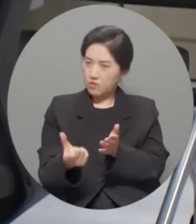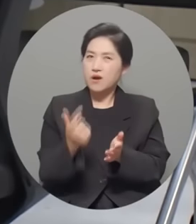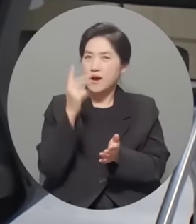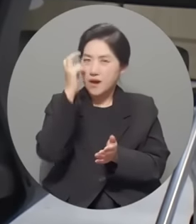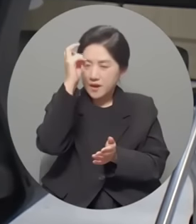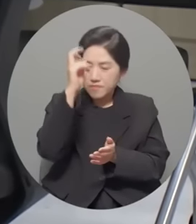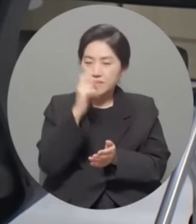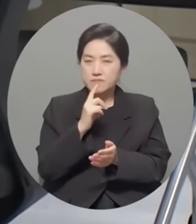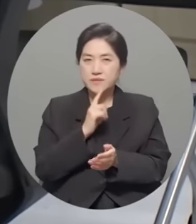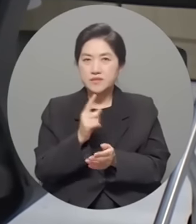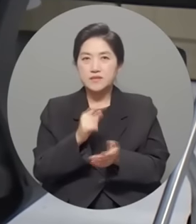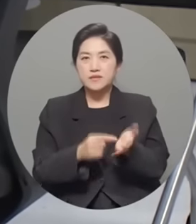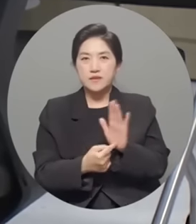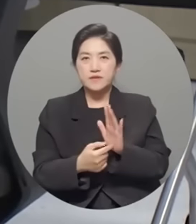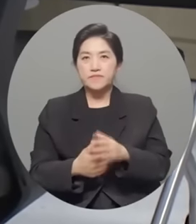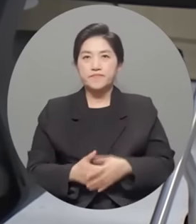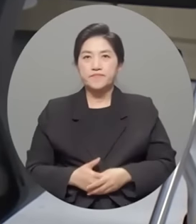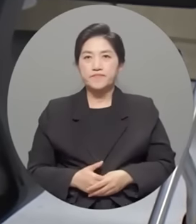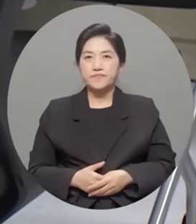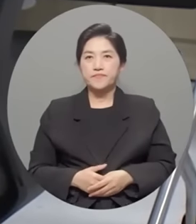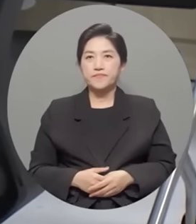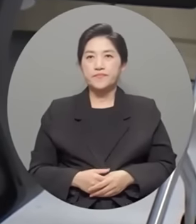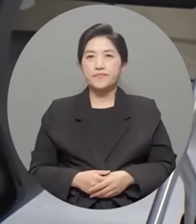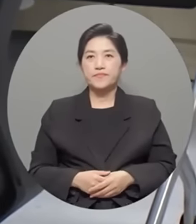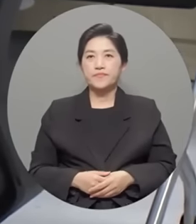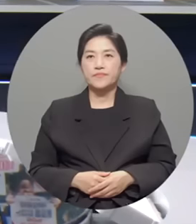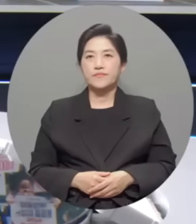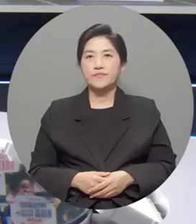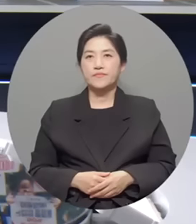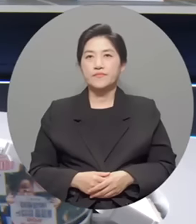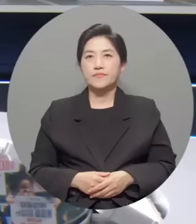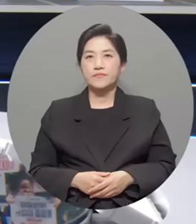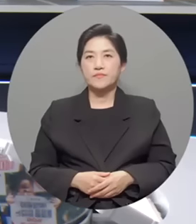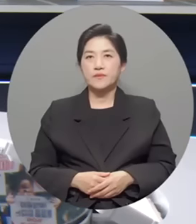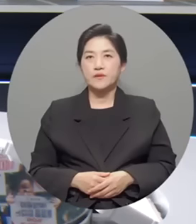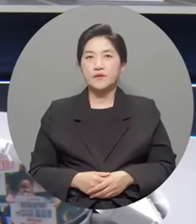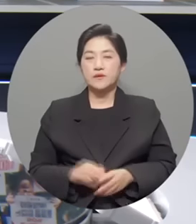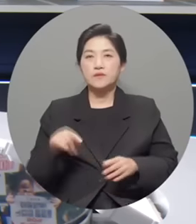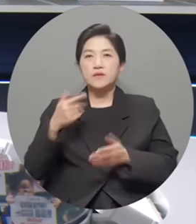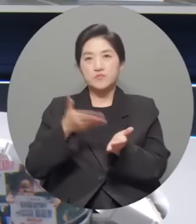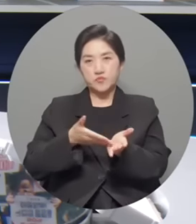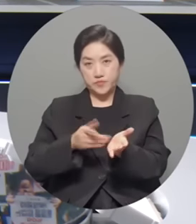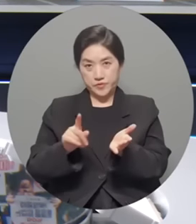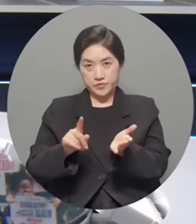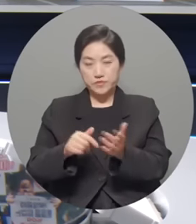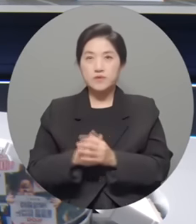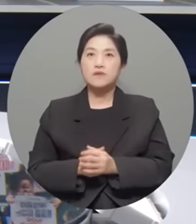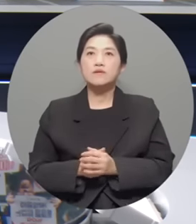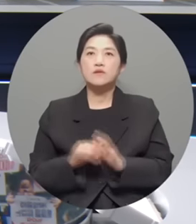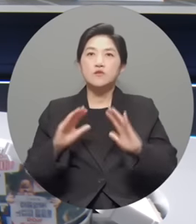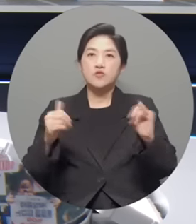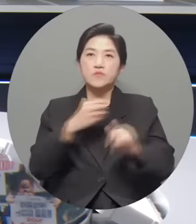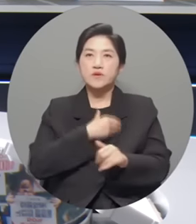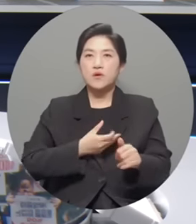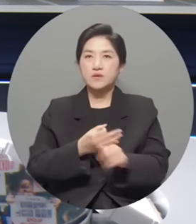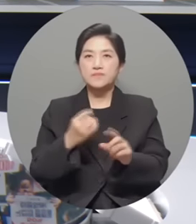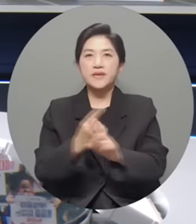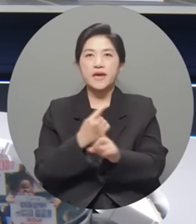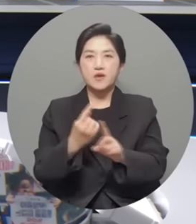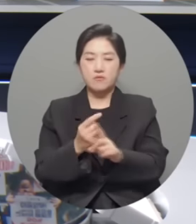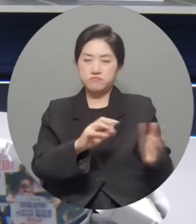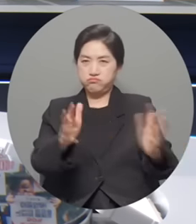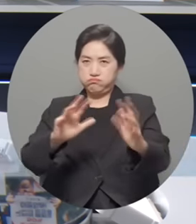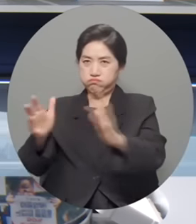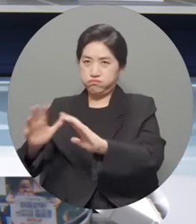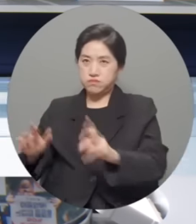본다고 밝혔습니다. MBC 뉴스 전동혁입니다. 다음 소식 전해드리겠습니다. 국민연금개혁 공론화